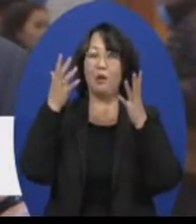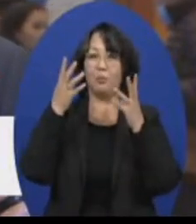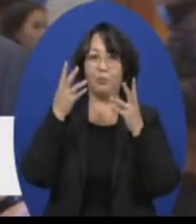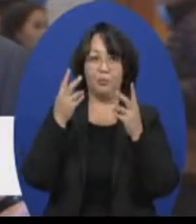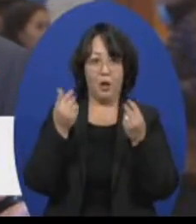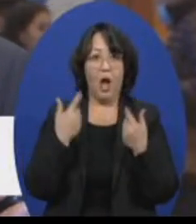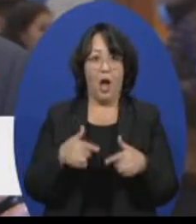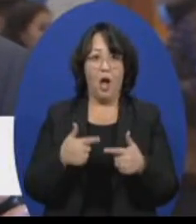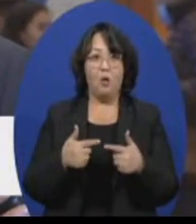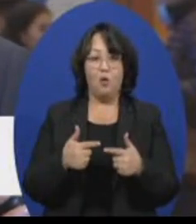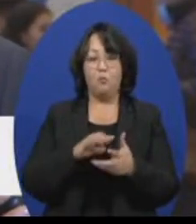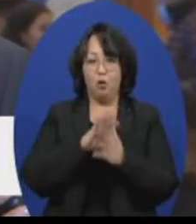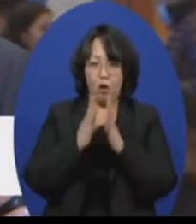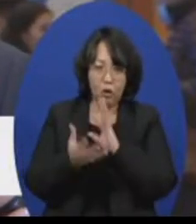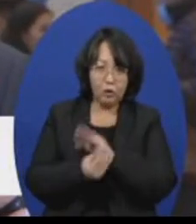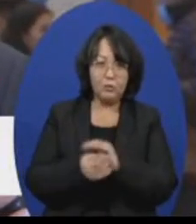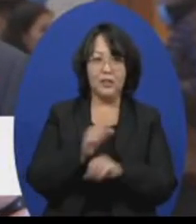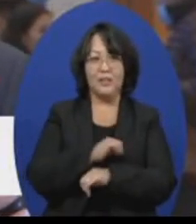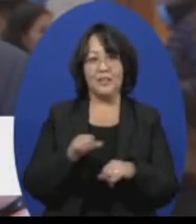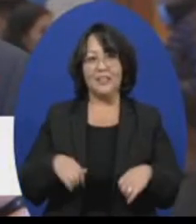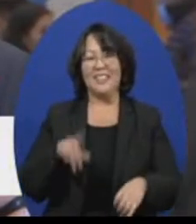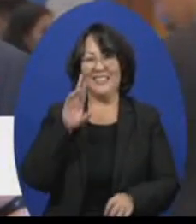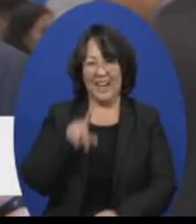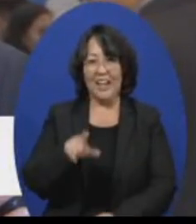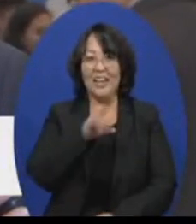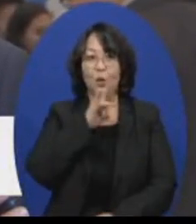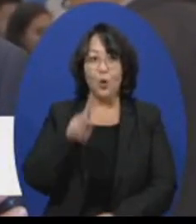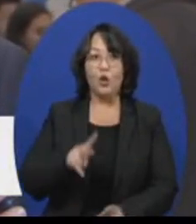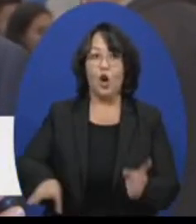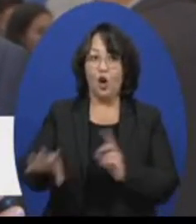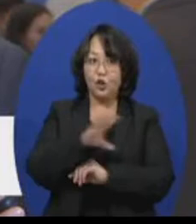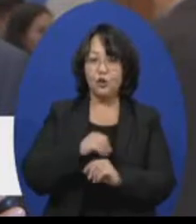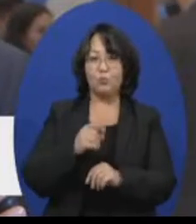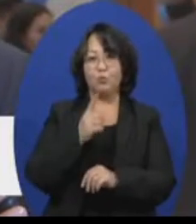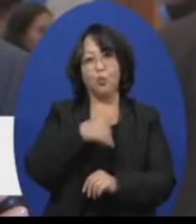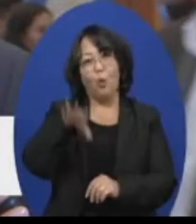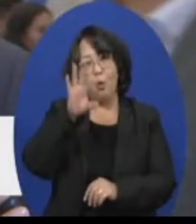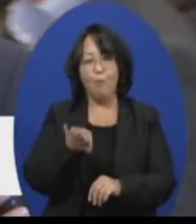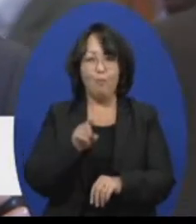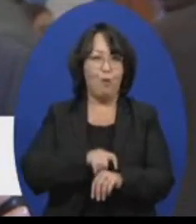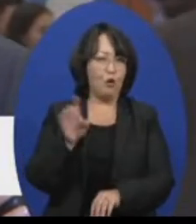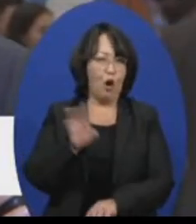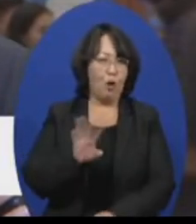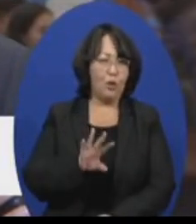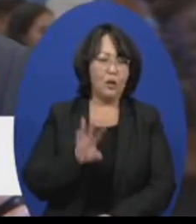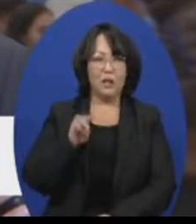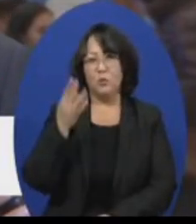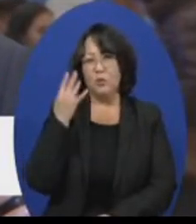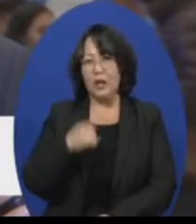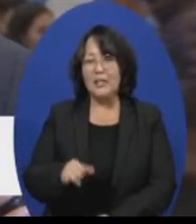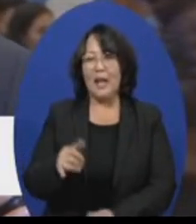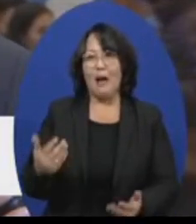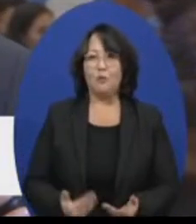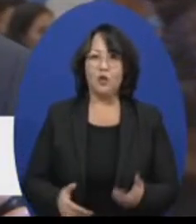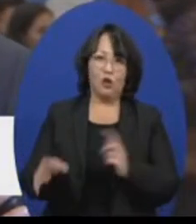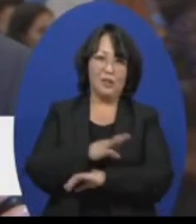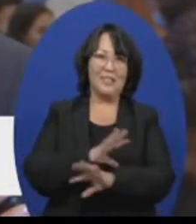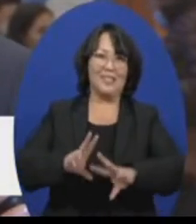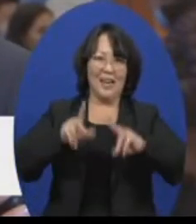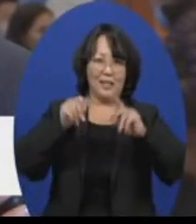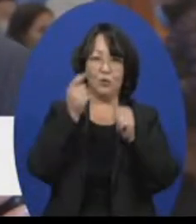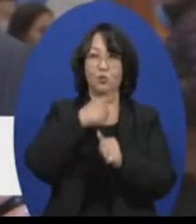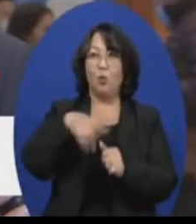бууруулсан. Гэхдээ иргэдийн амьдрах таатай эрүүл орчныг бүрэн бүрдүүлж чадаагүй байна. Тиймээс амьдрах орчноо сайжруулж